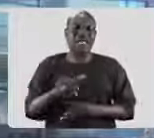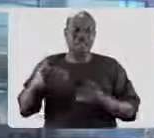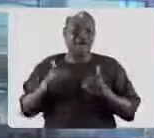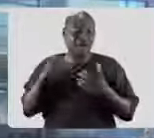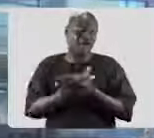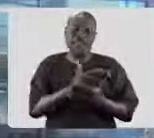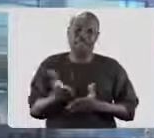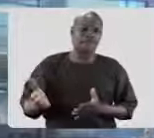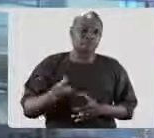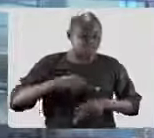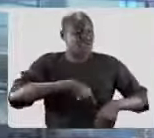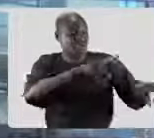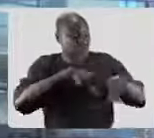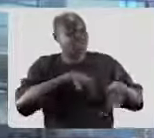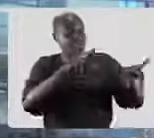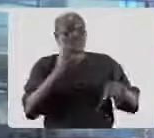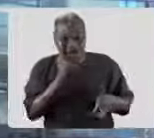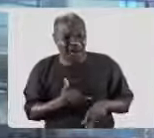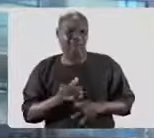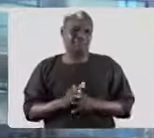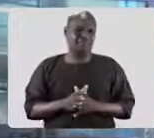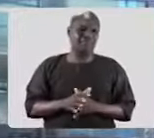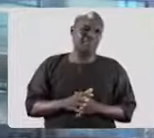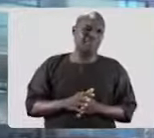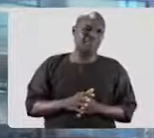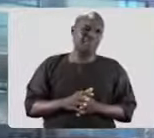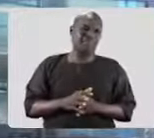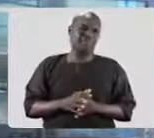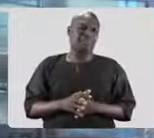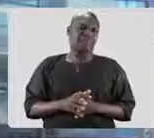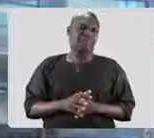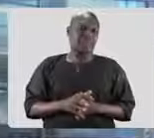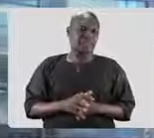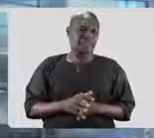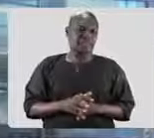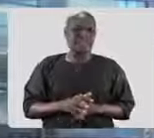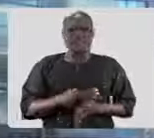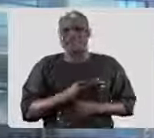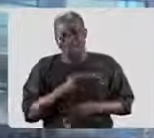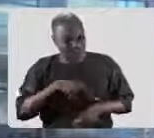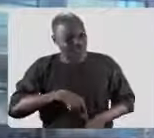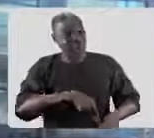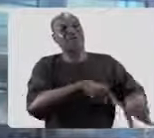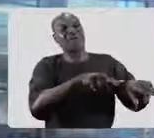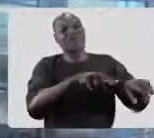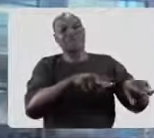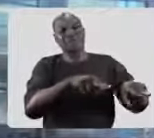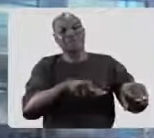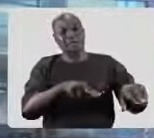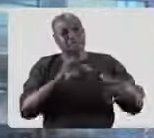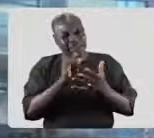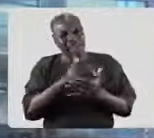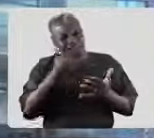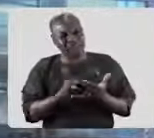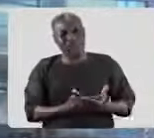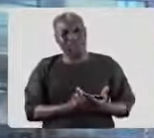woman namsoa, your rose, your roadwa, not MP namso. Se ye rodwa ya ya no kama a ka tu